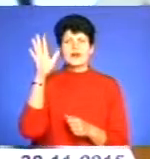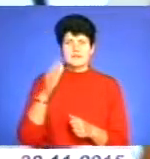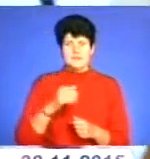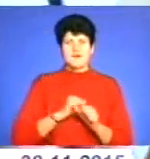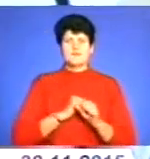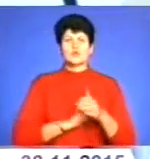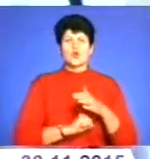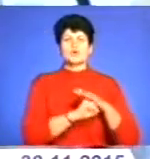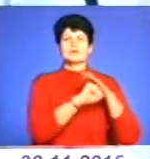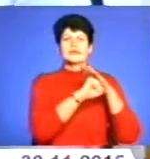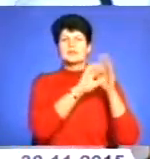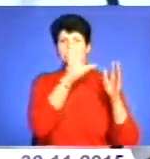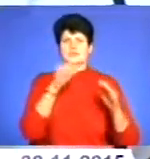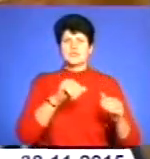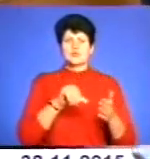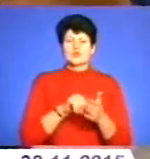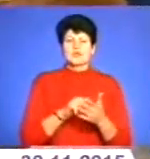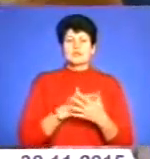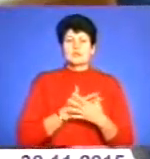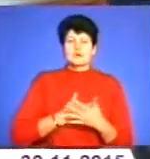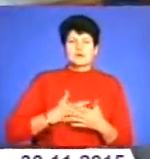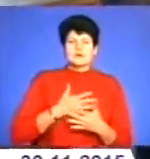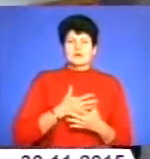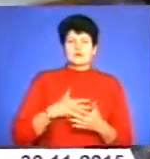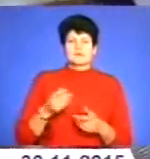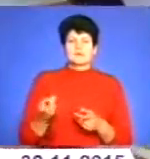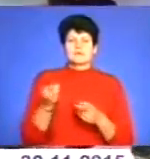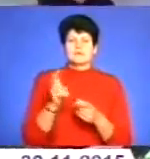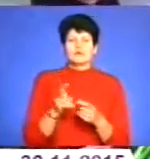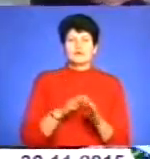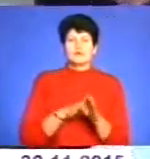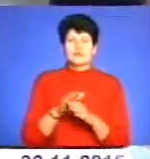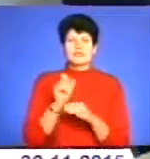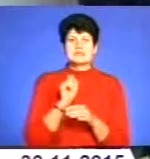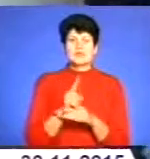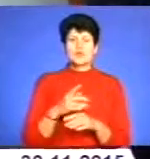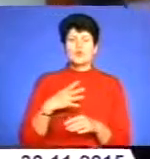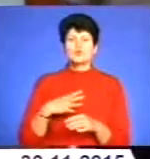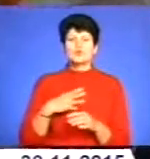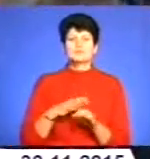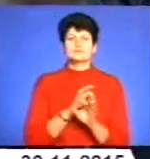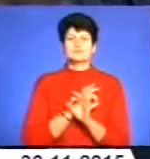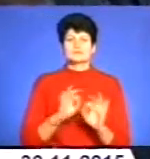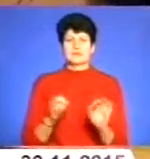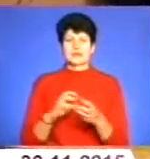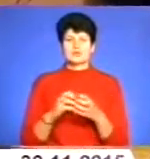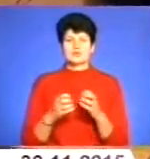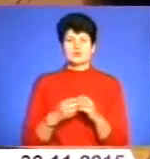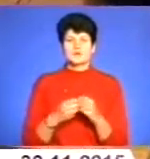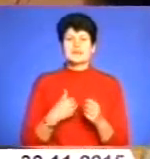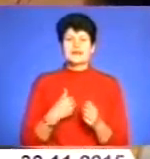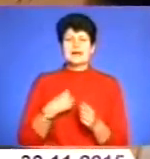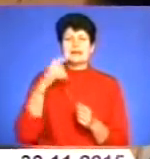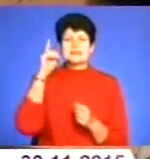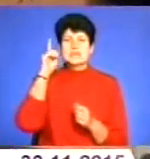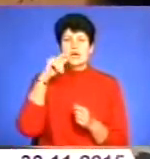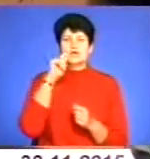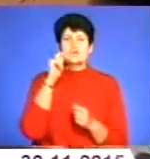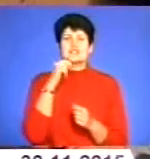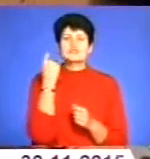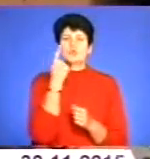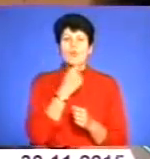авторитетний, тому всі учасники з хвилюванням приступали до виконання завдань, звичайно, очікуючи відмінних результатів. Я знаю українську